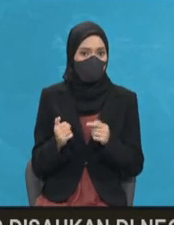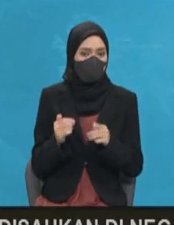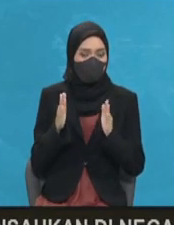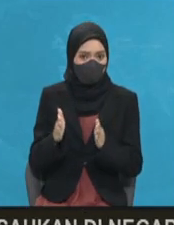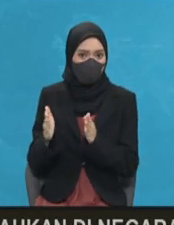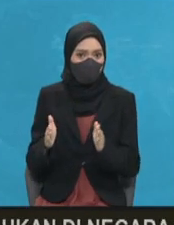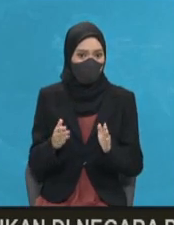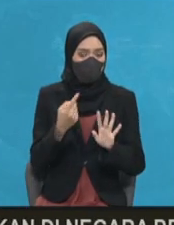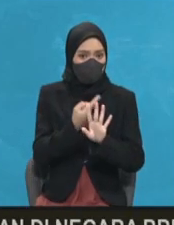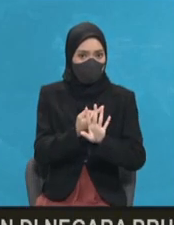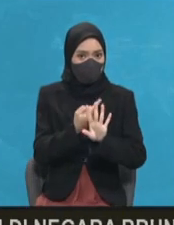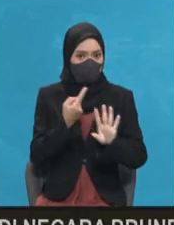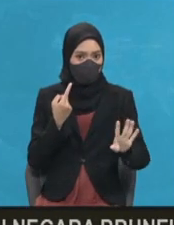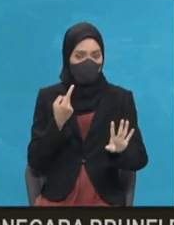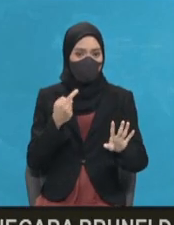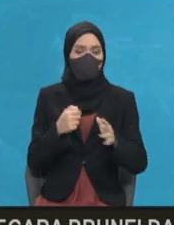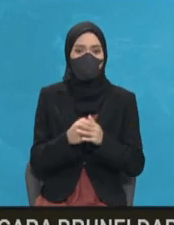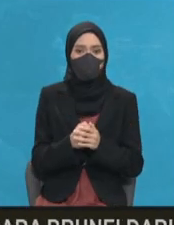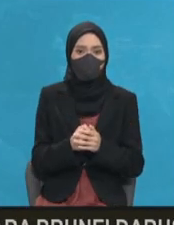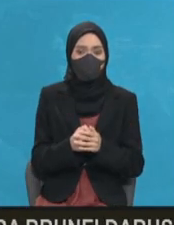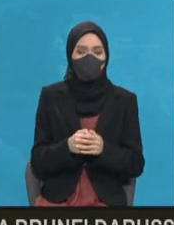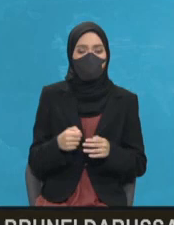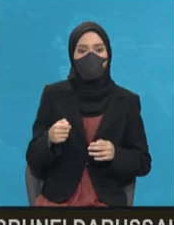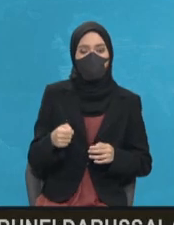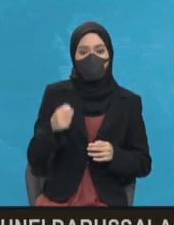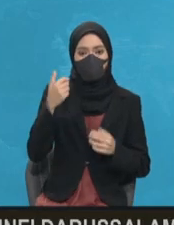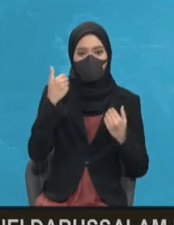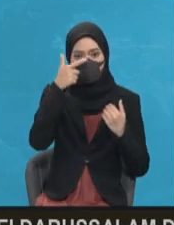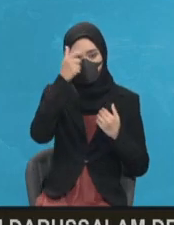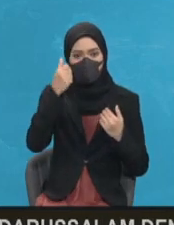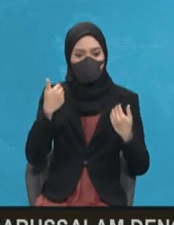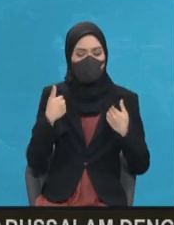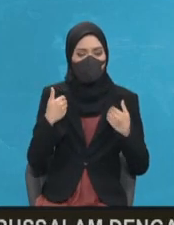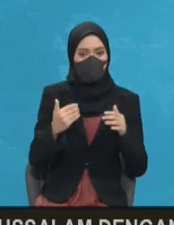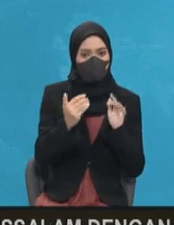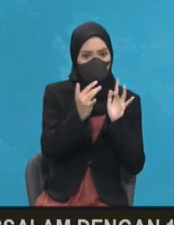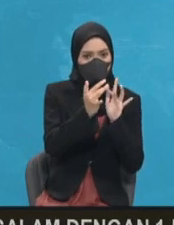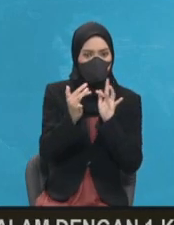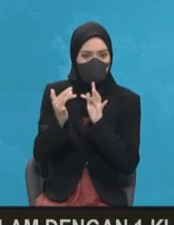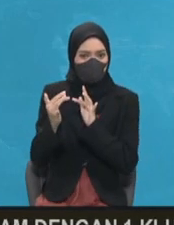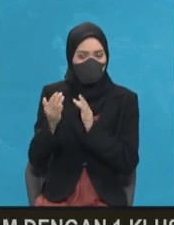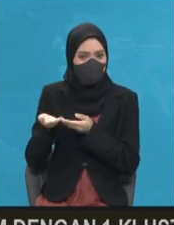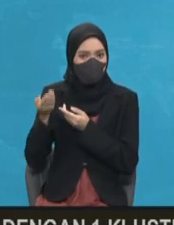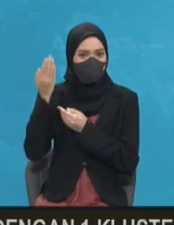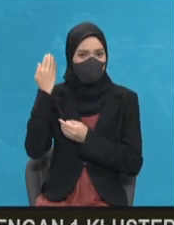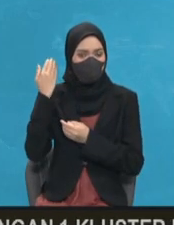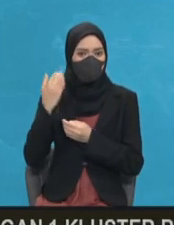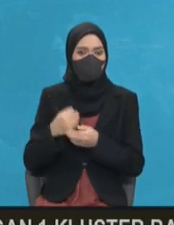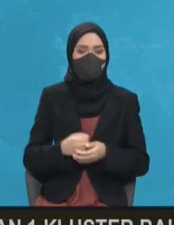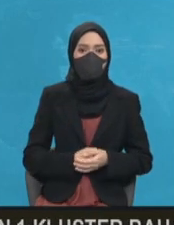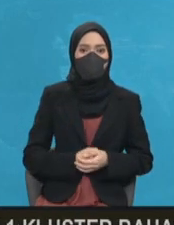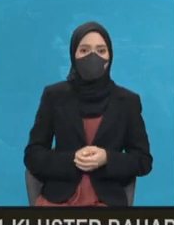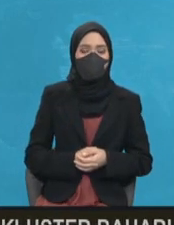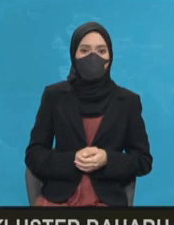sudah tidak pasti mempunyai kontak dengan beberapa cash positif sebelumnya Hai pemesanan kontak bagi semua